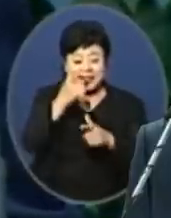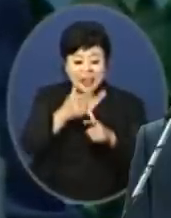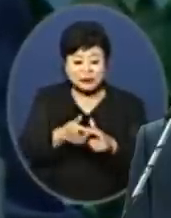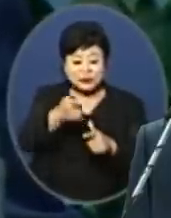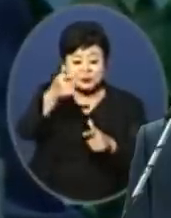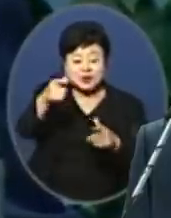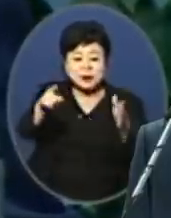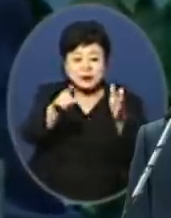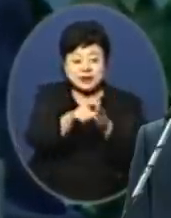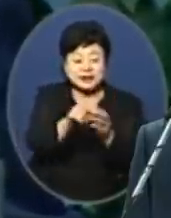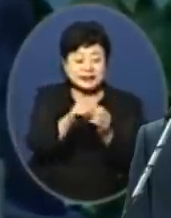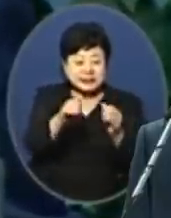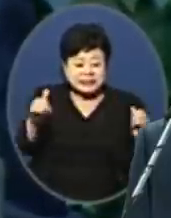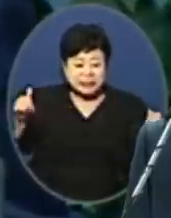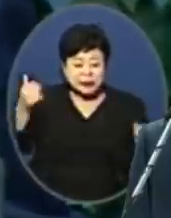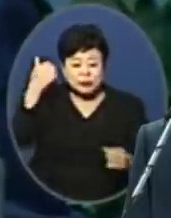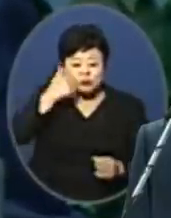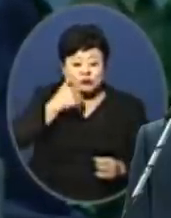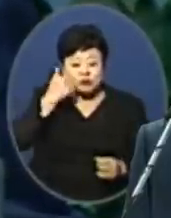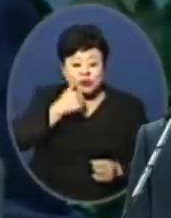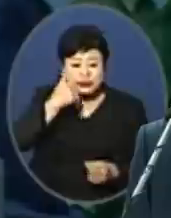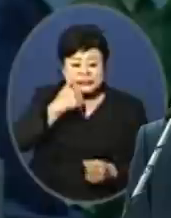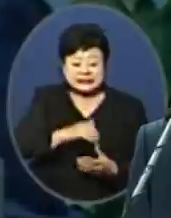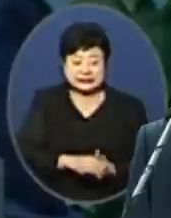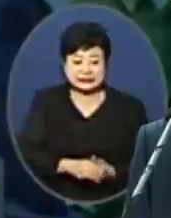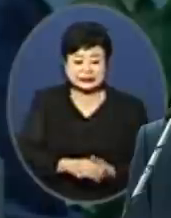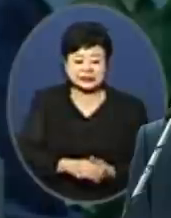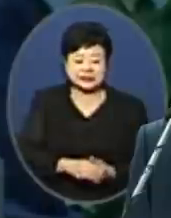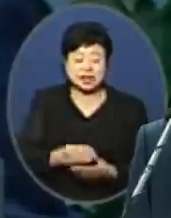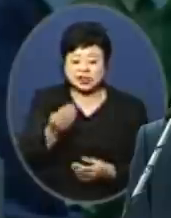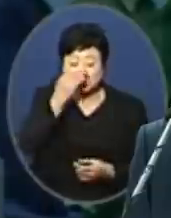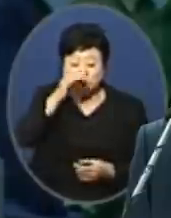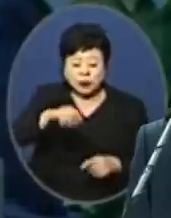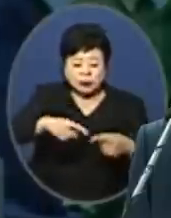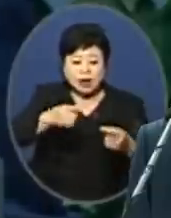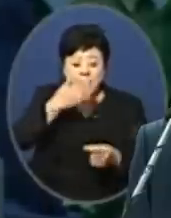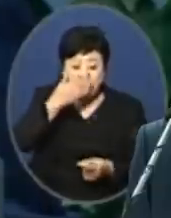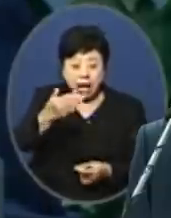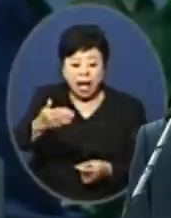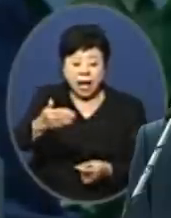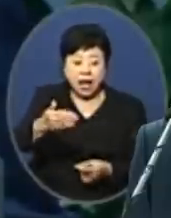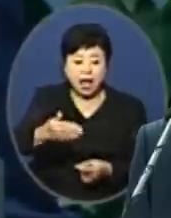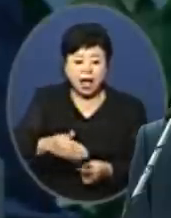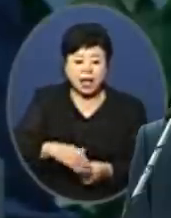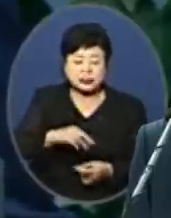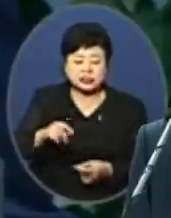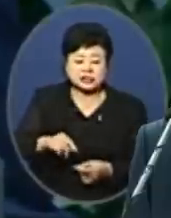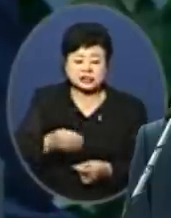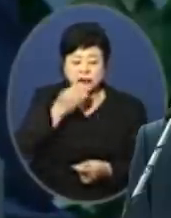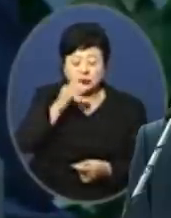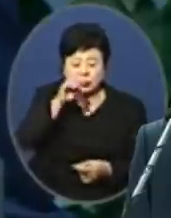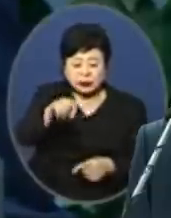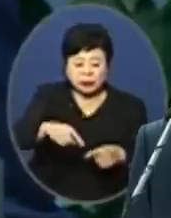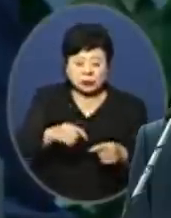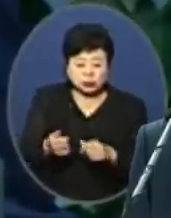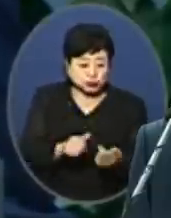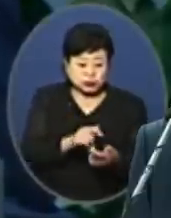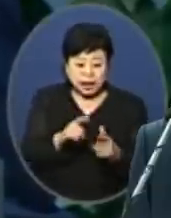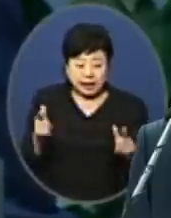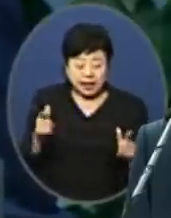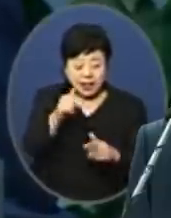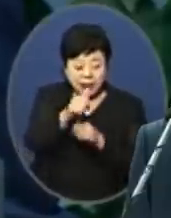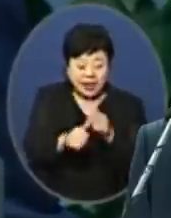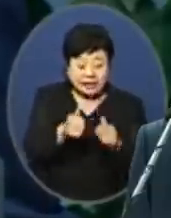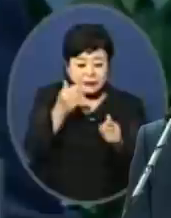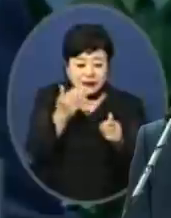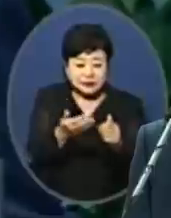예수를 믿는 사람들은 누구든지 성소에 들어가고 지성소에 들어가도 안 죽어요.